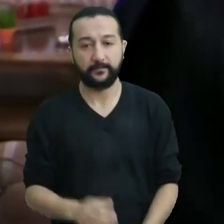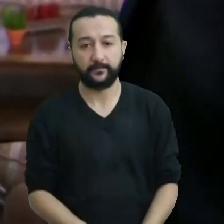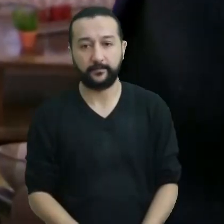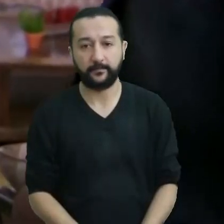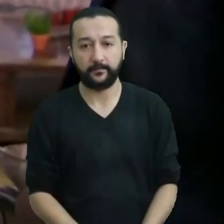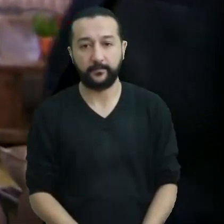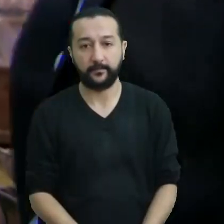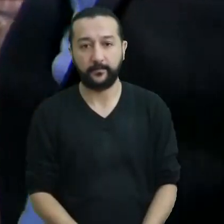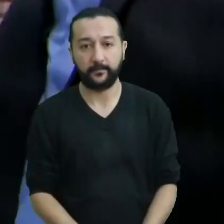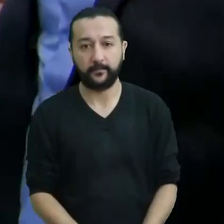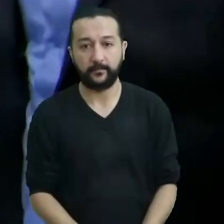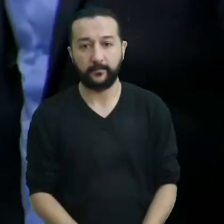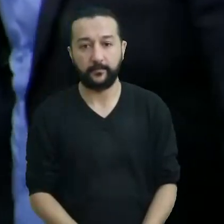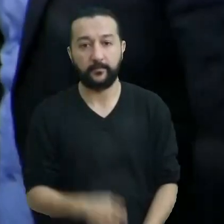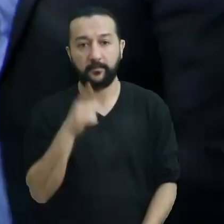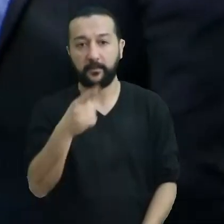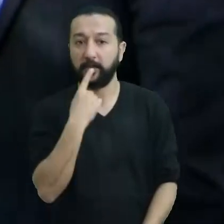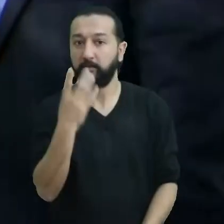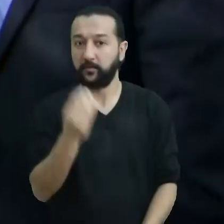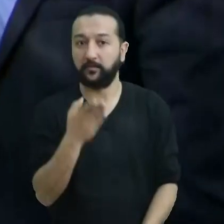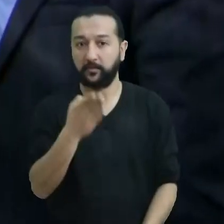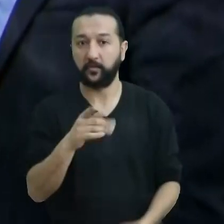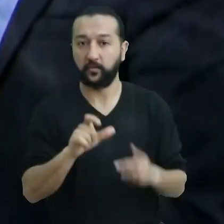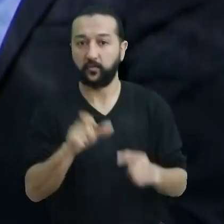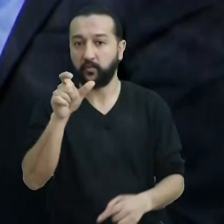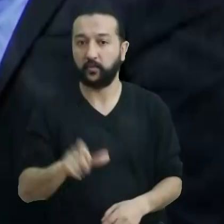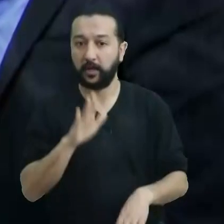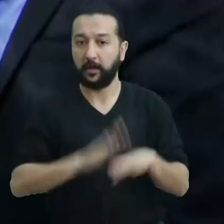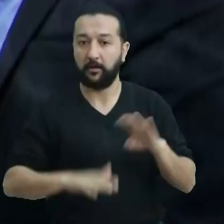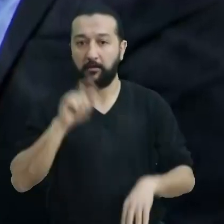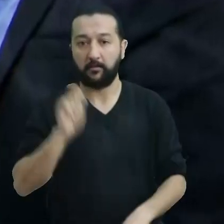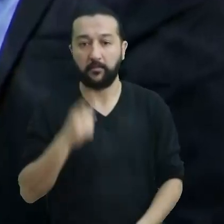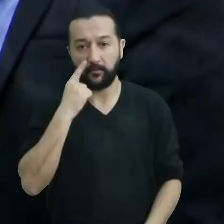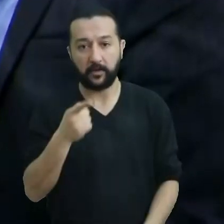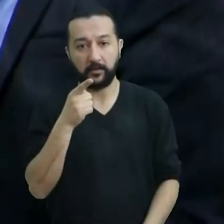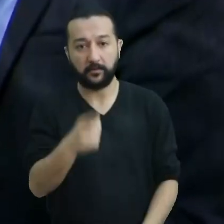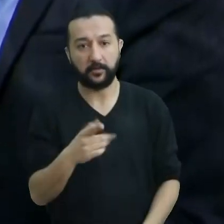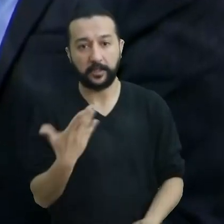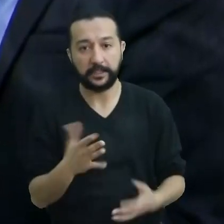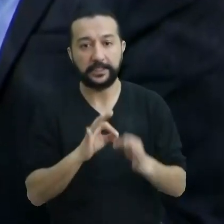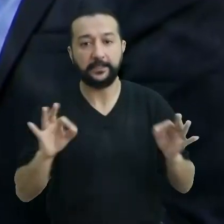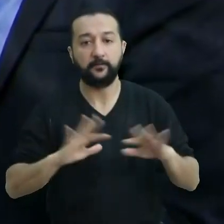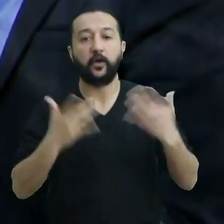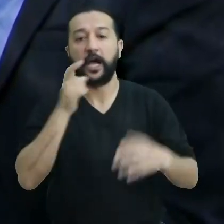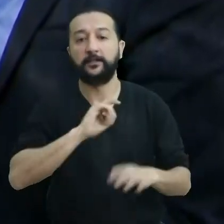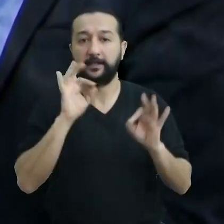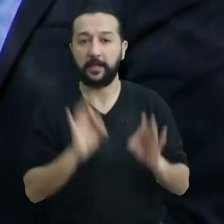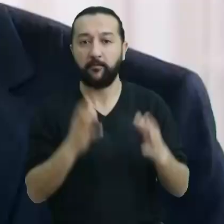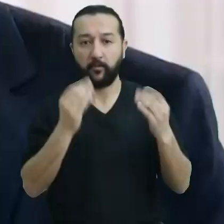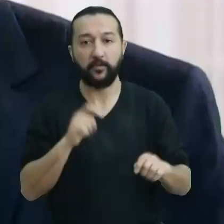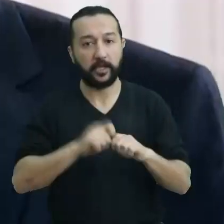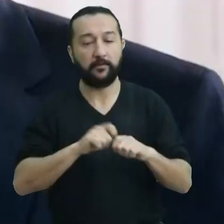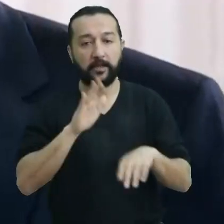Fotoğraf sapa sağlam Nurhan'ın elinde. Yalnız Sarp bir şey söyleyeyim mi? Şükrü Efendi helal olsun ya. Şuraya bak. Ha, hiç bozulmamış gibi nasıl tamir etti